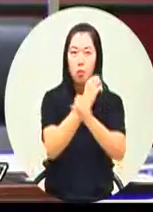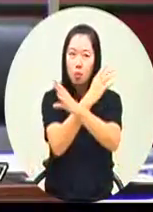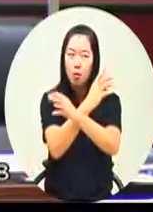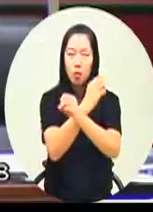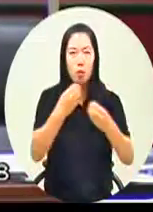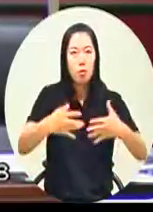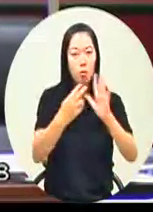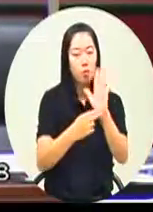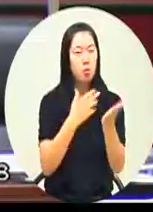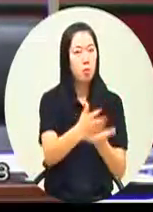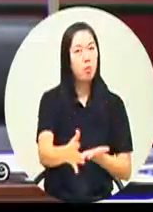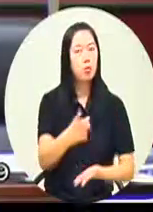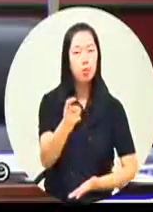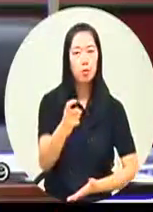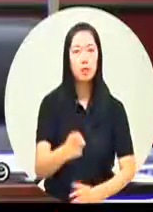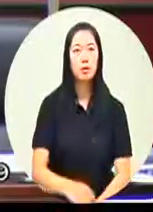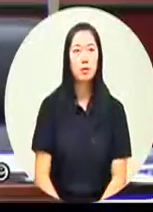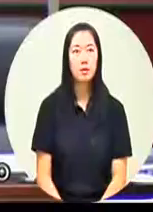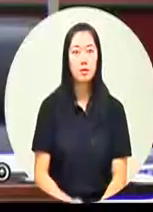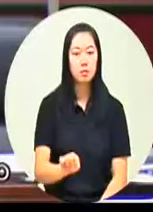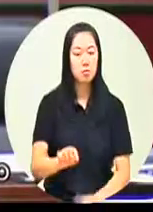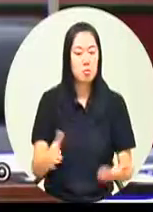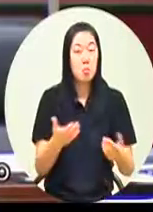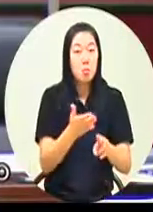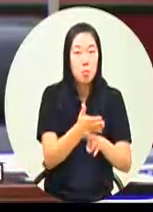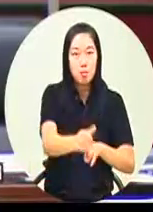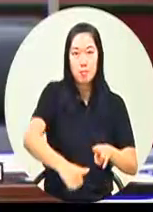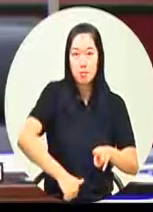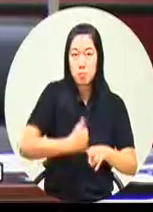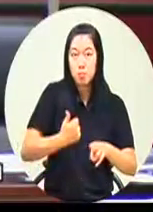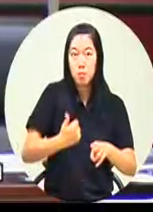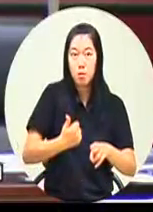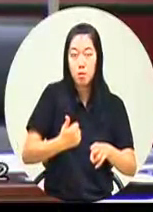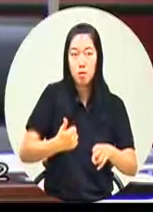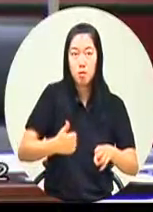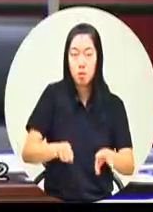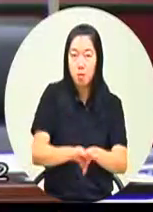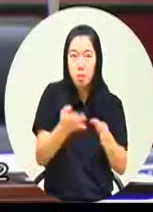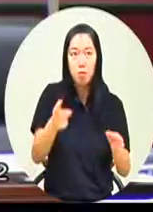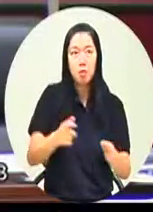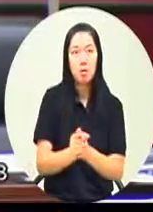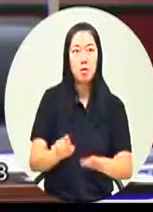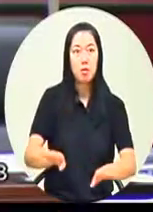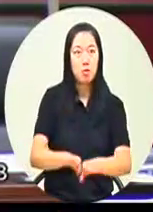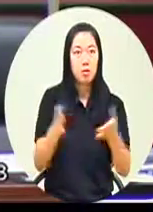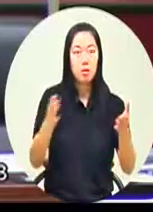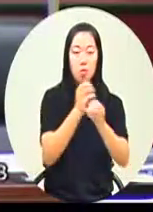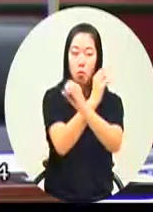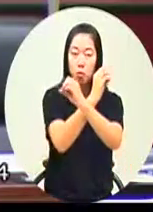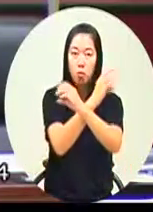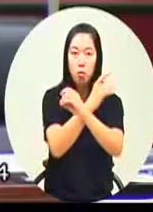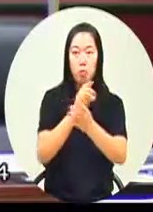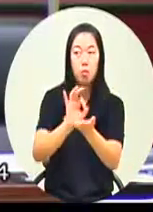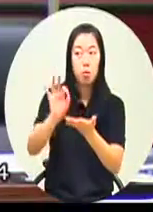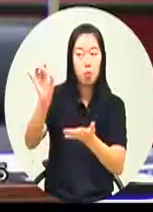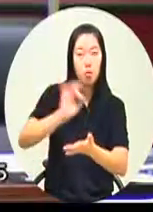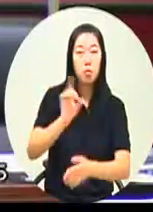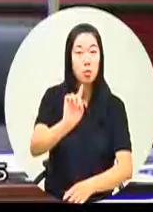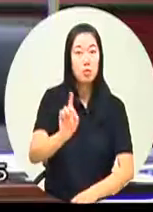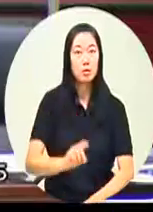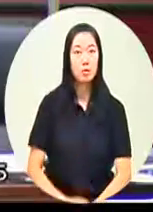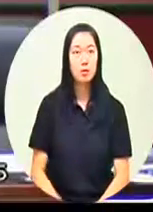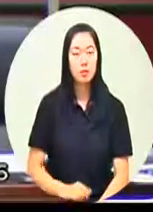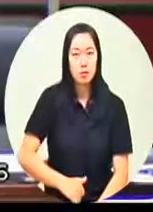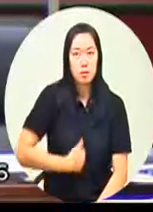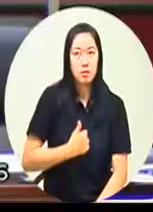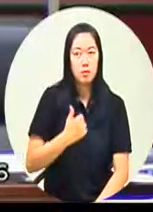以我感觉，轻轨真的要上路哈，一开始用的交通耗资哈，一定要用什么呢？大家最熟